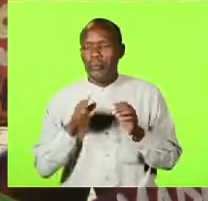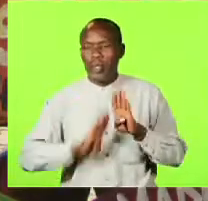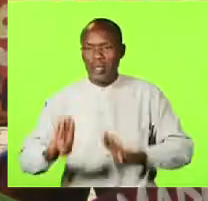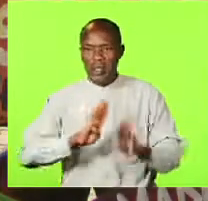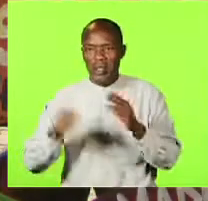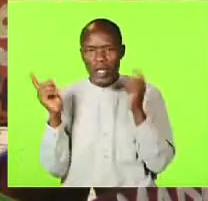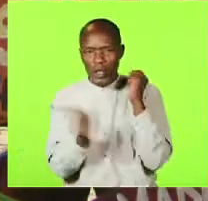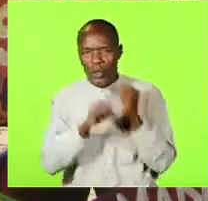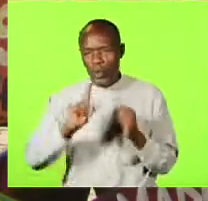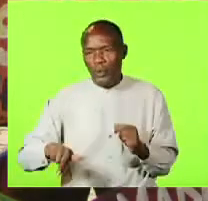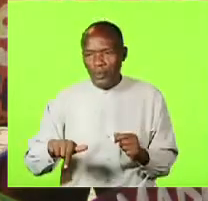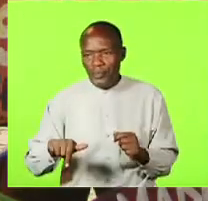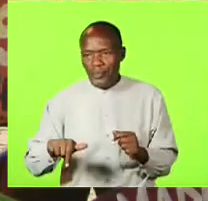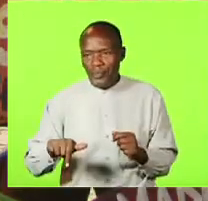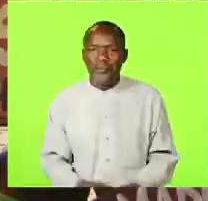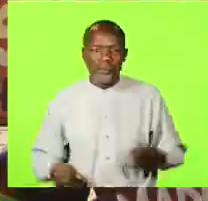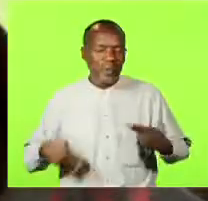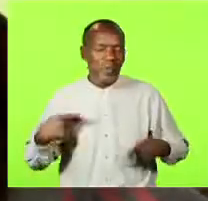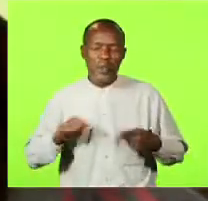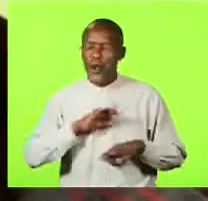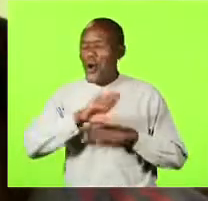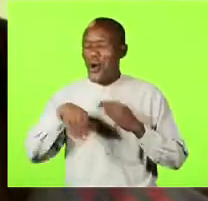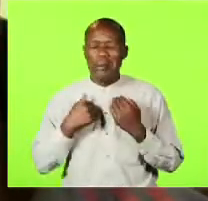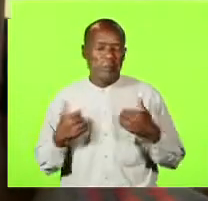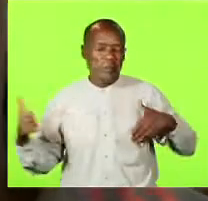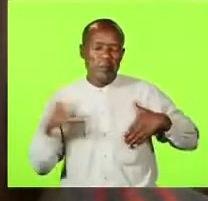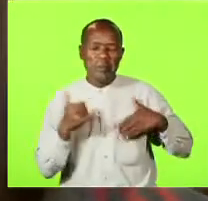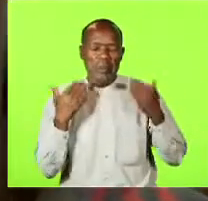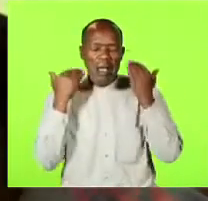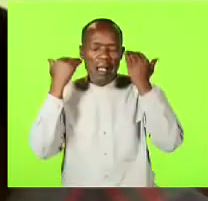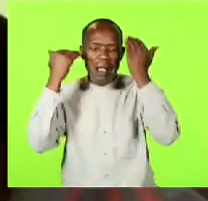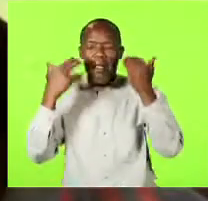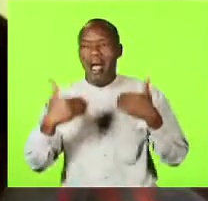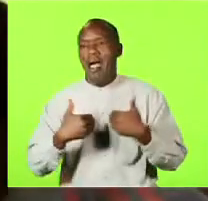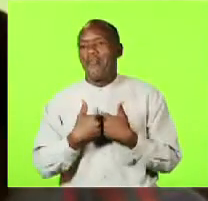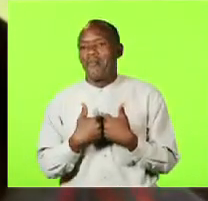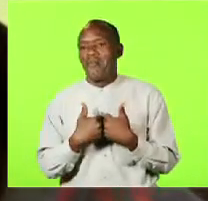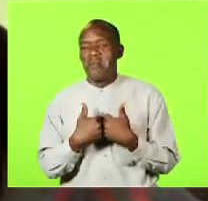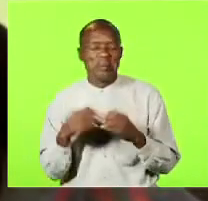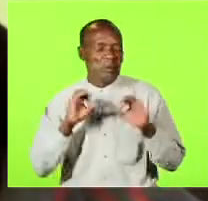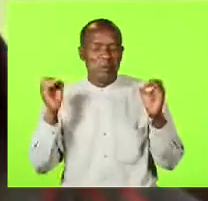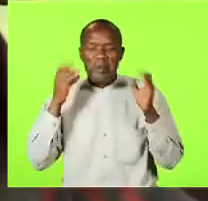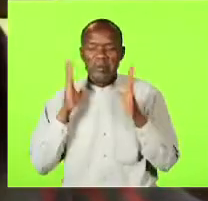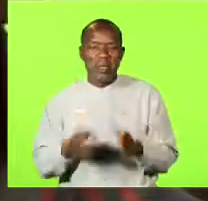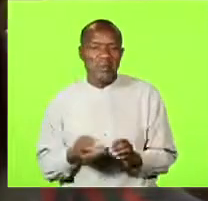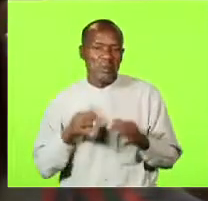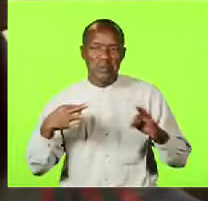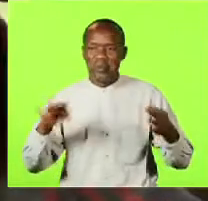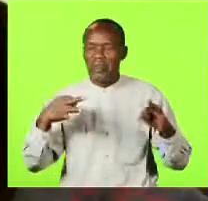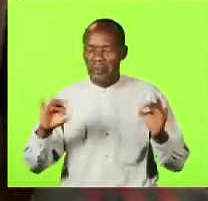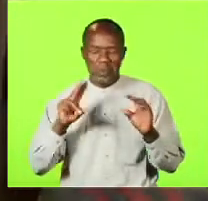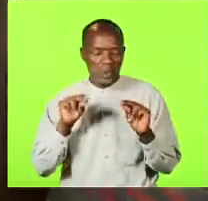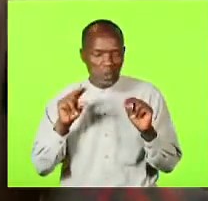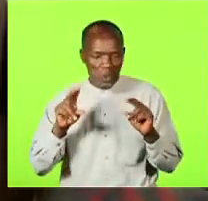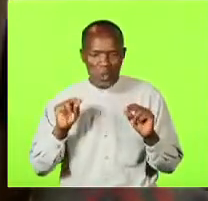Jamii yote miathirika. Hakuna mtuambayi hajathirika. Kwa sababu, mimi unyeta nilikuwa maathirika. Kuna wala mboa na maathirika